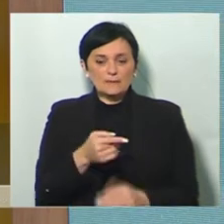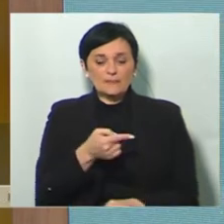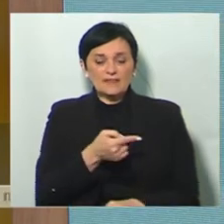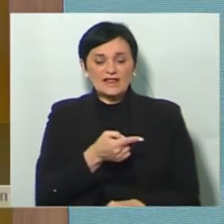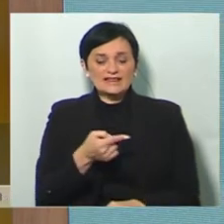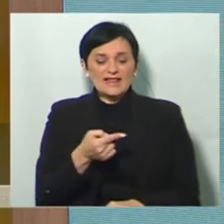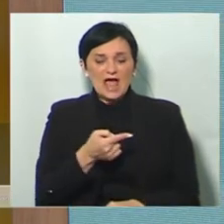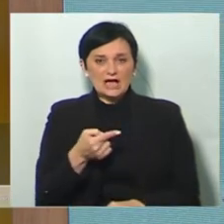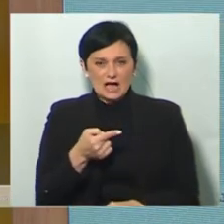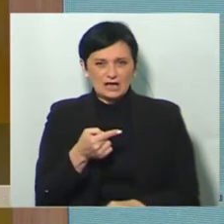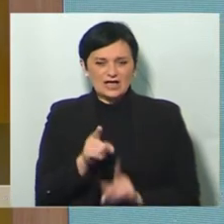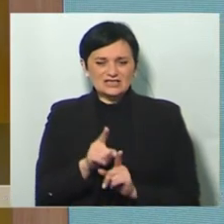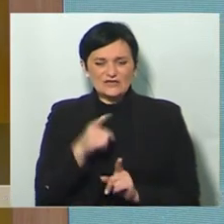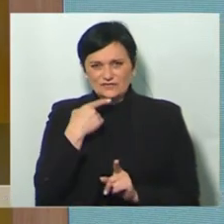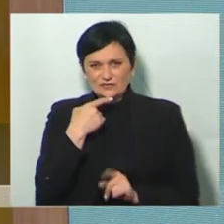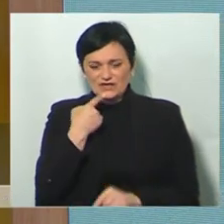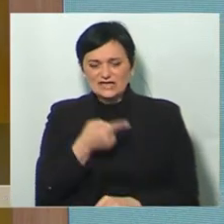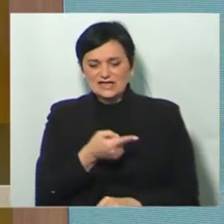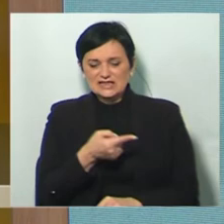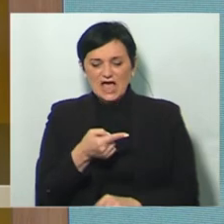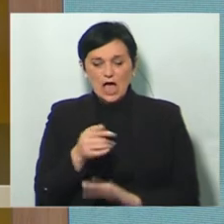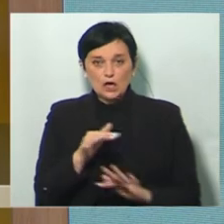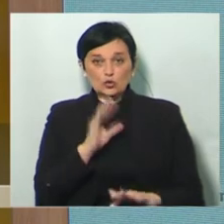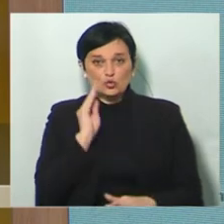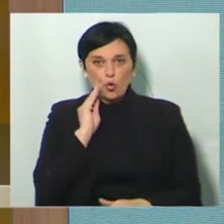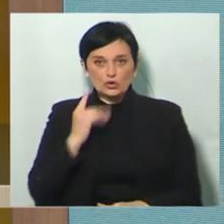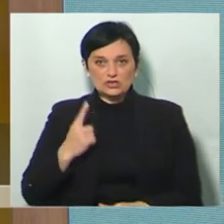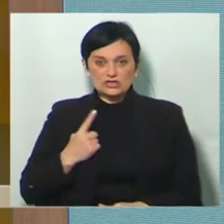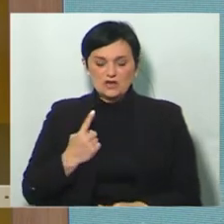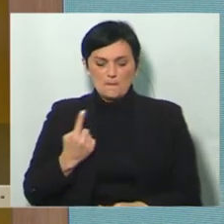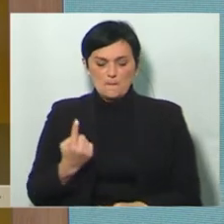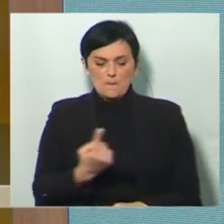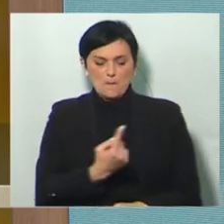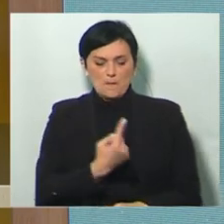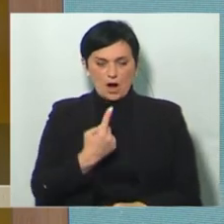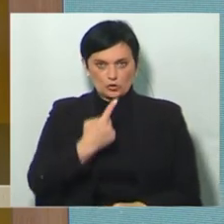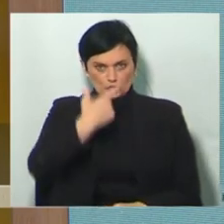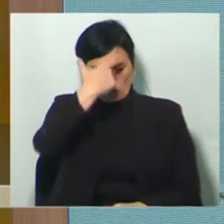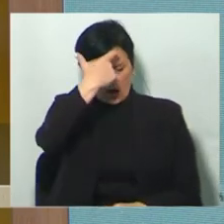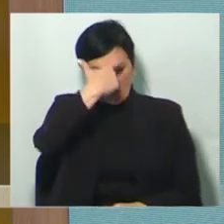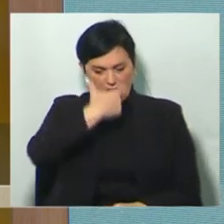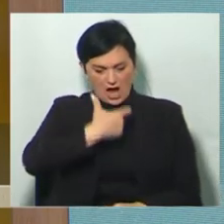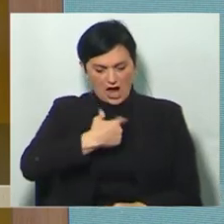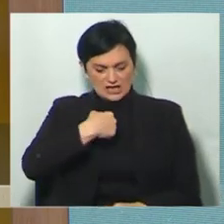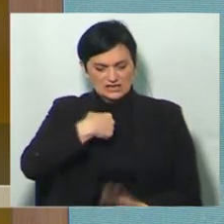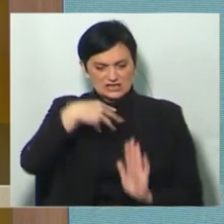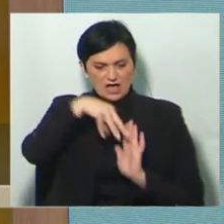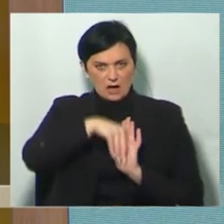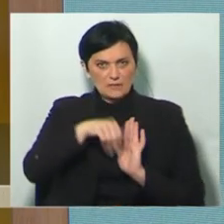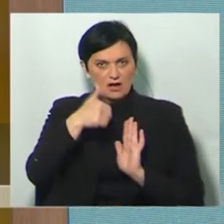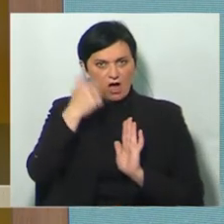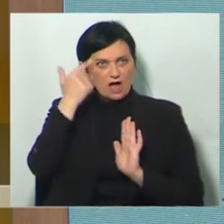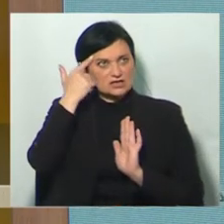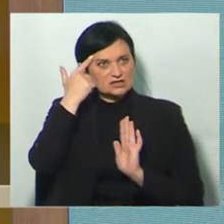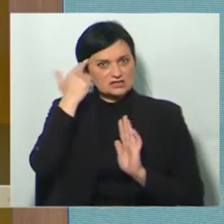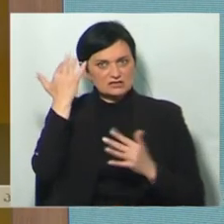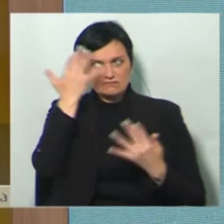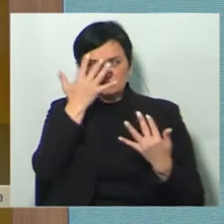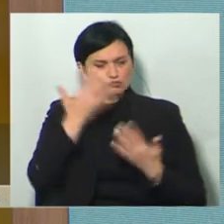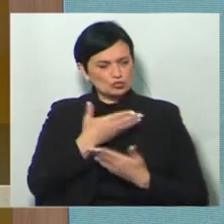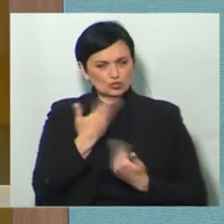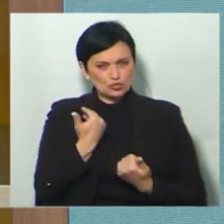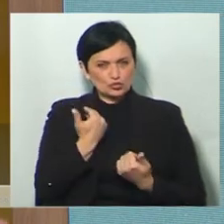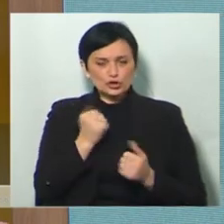ნეგატიურ სცენართან, მოდით ასე ვთქვათ, როდესაც მარტოობა ადამიანში არც თუ ისე კარგ ზრახვებს აღზრავს,